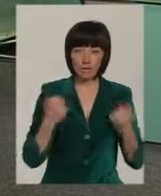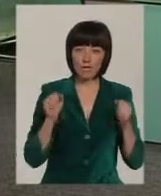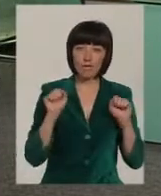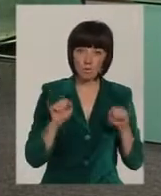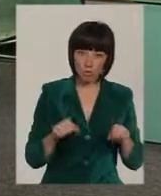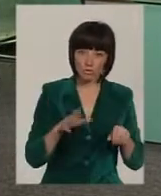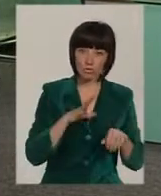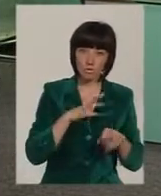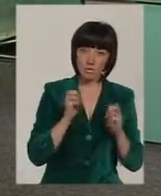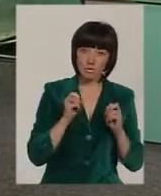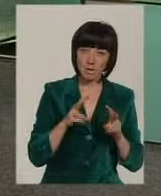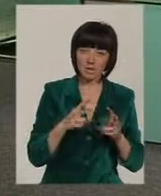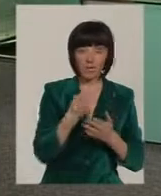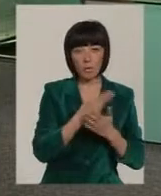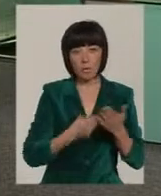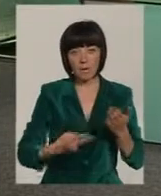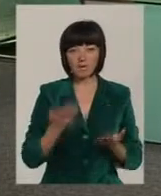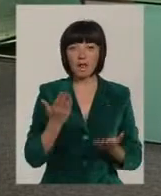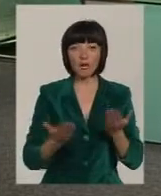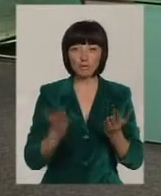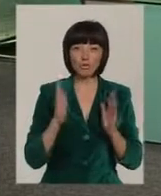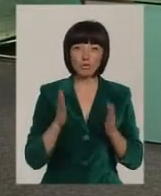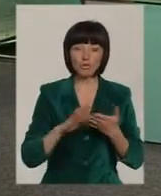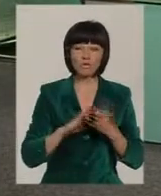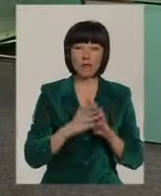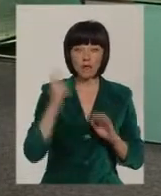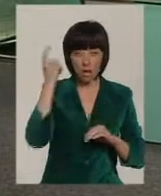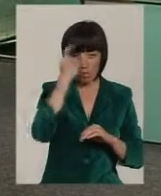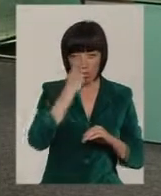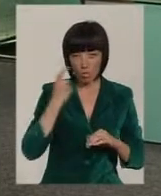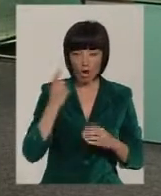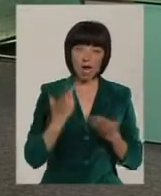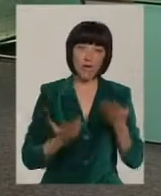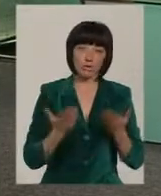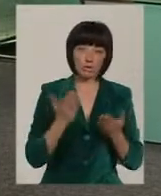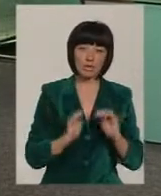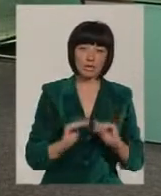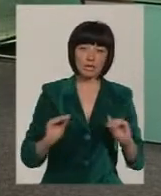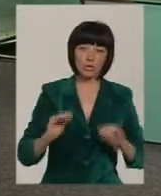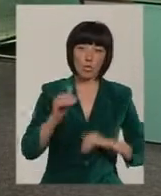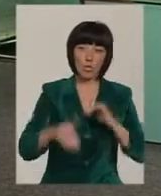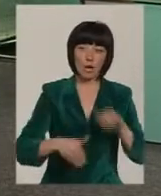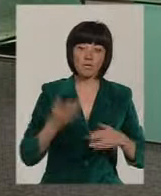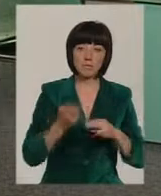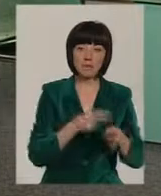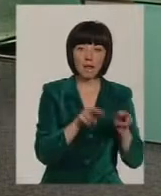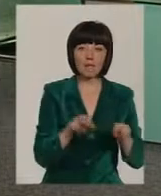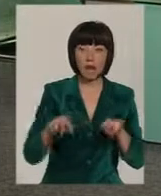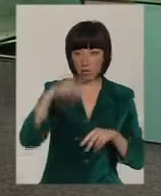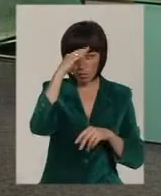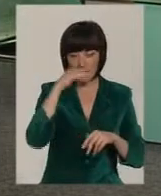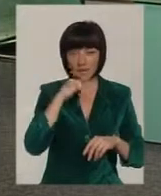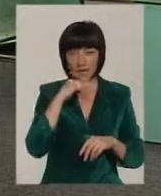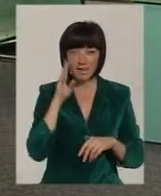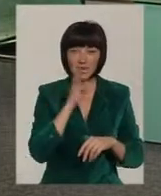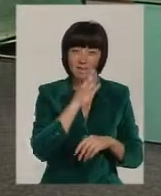на небезпеку в тій річці втопитись, якщо будуть у стані алкогольного сп'яніння, якщо діти будуть купатись без нагляду батьків. Тобто говоримо